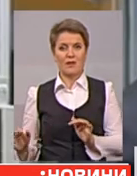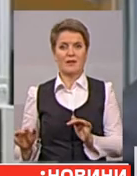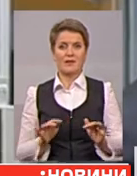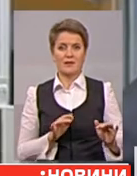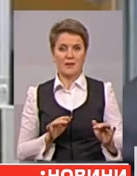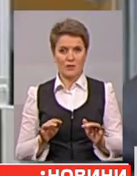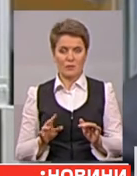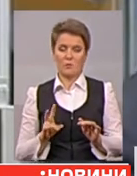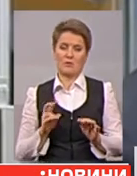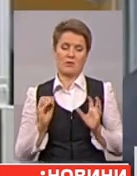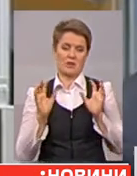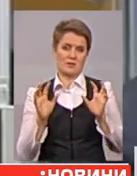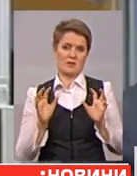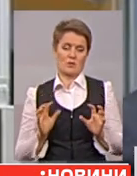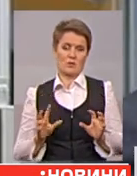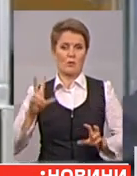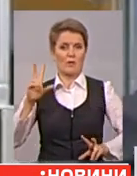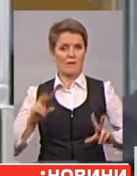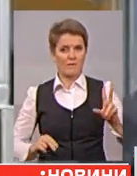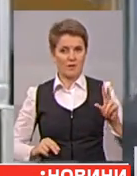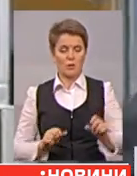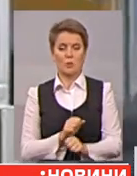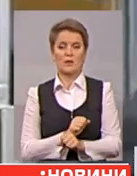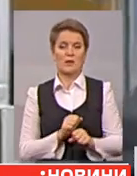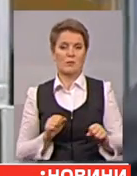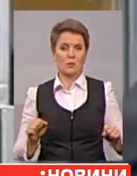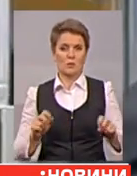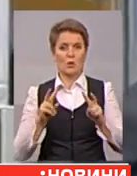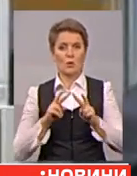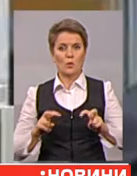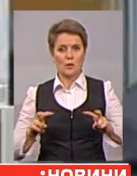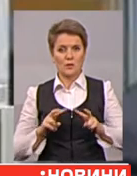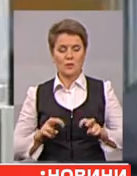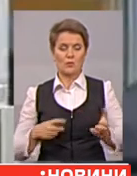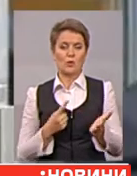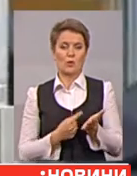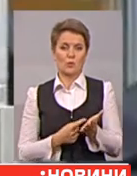незаконно. Вважаю, що не можна було досліджувати докази